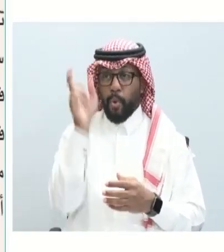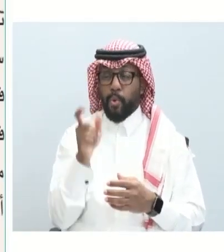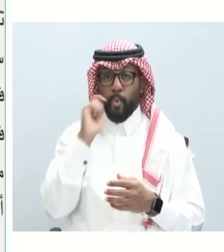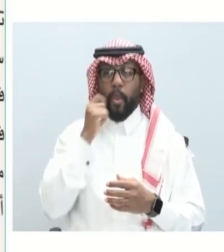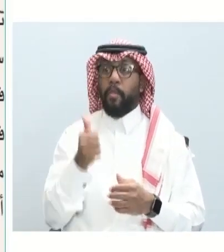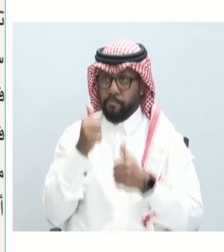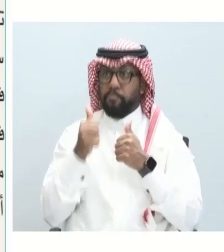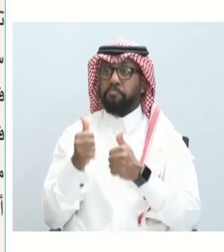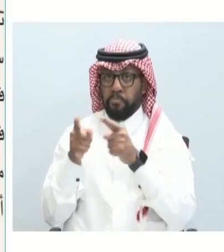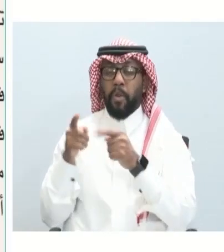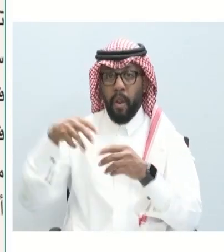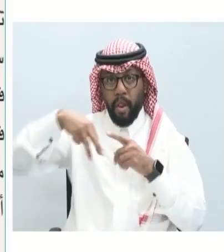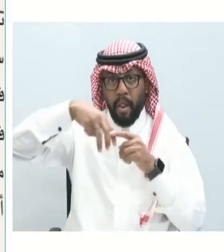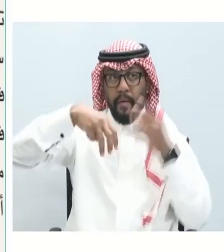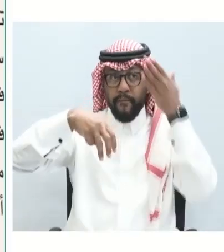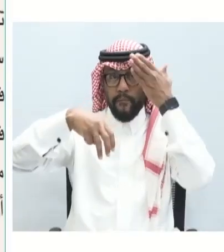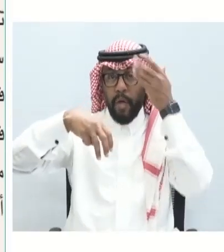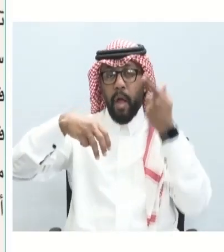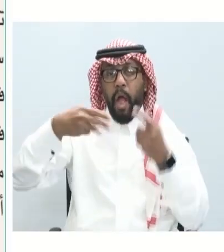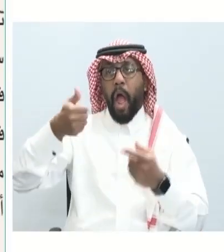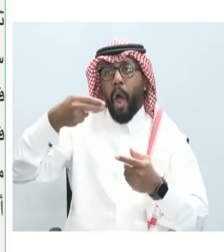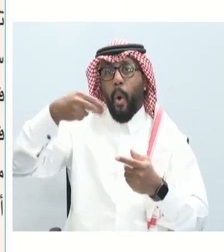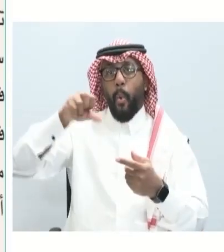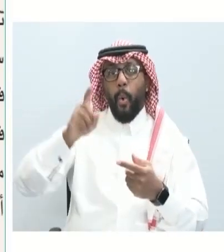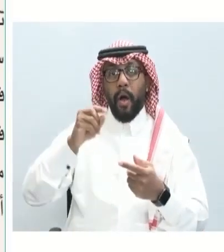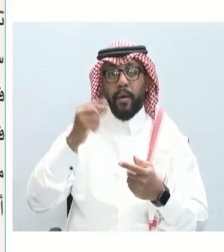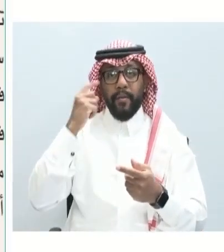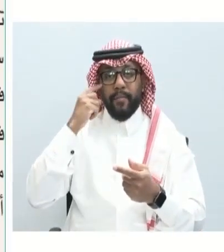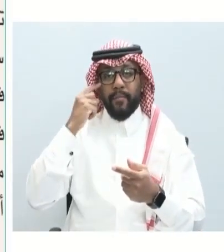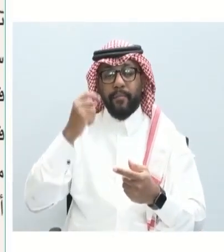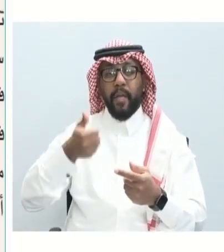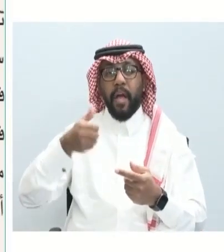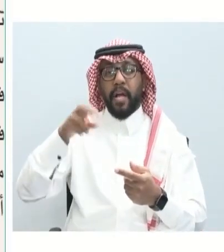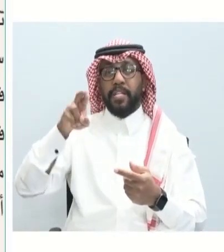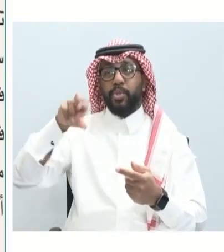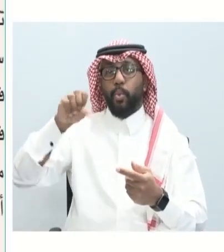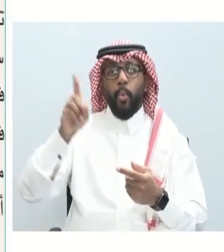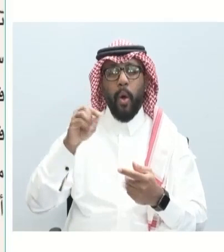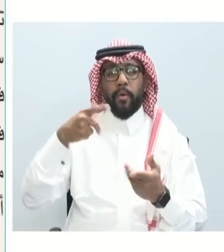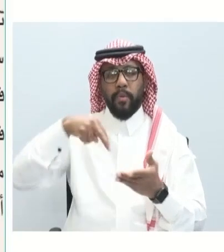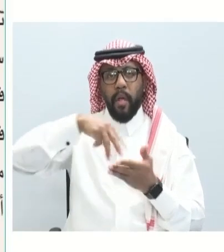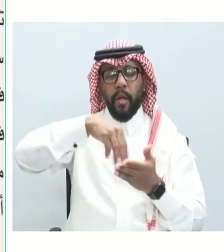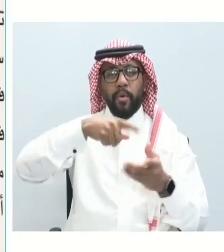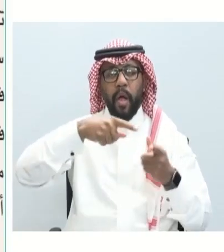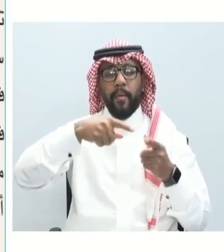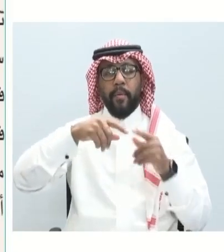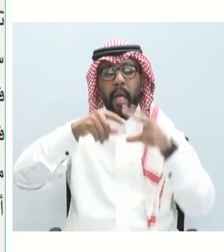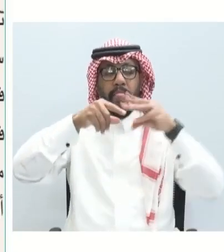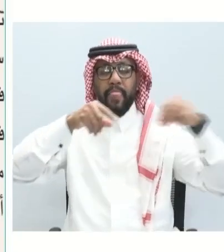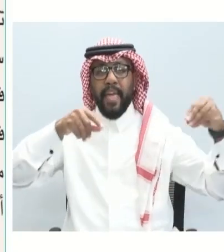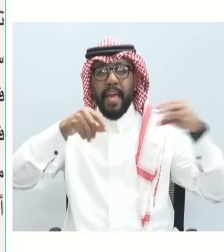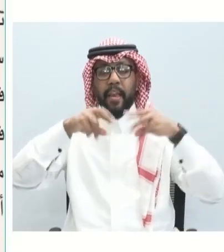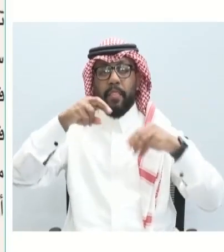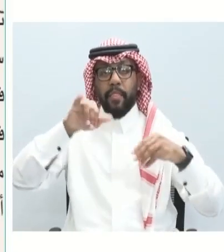هو ازمه وساله النار اهوى اكثر اي ليس له ذيل قال نعم